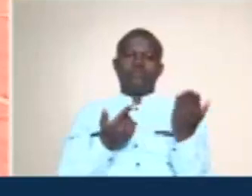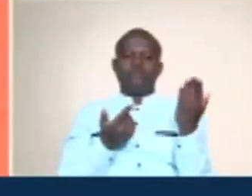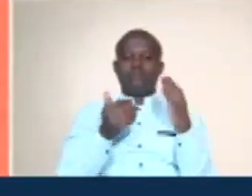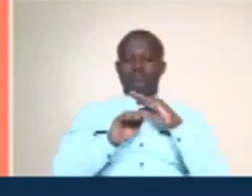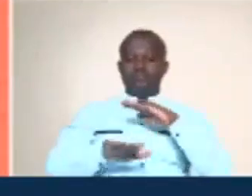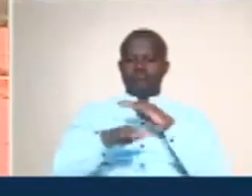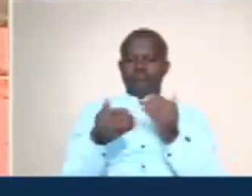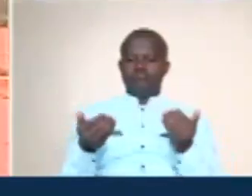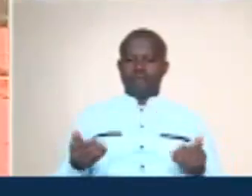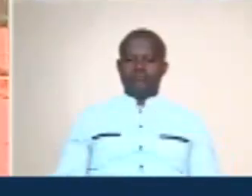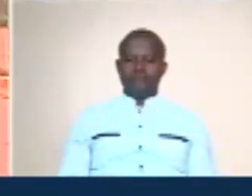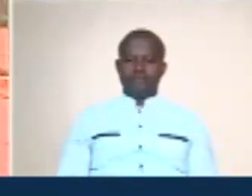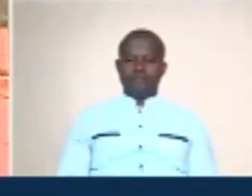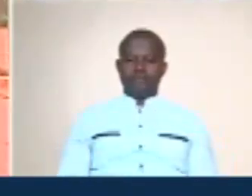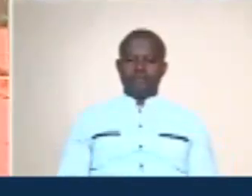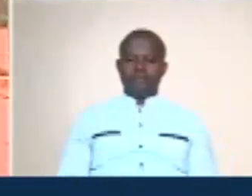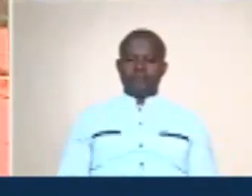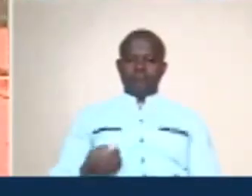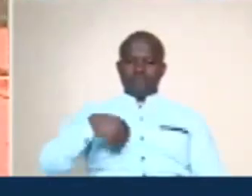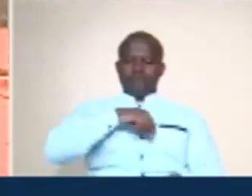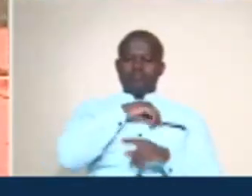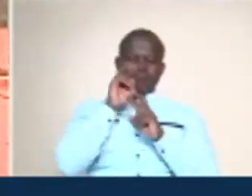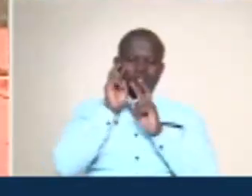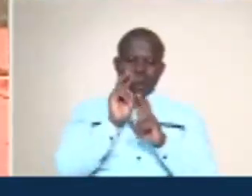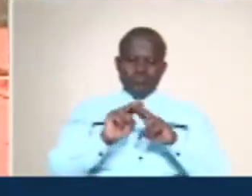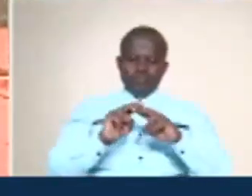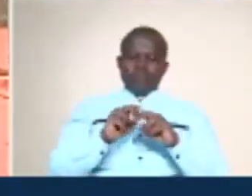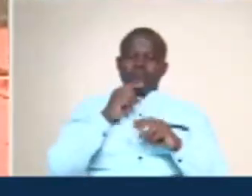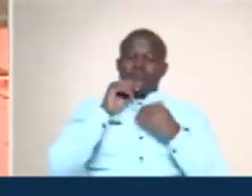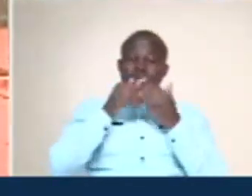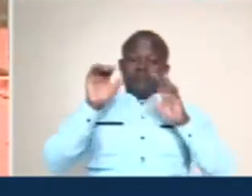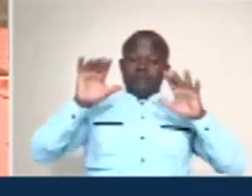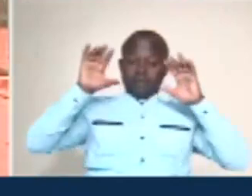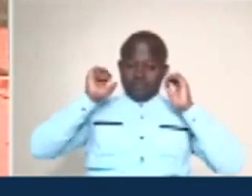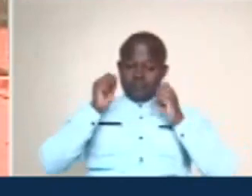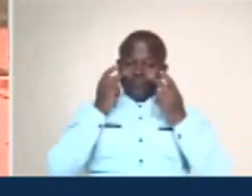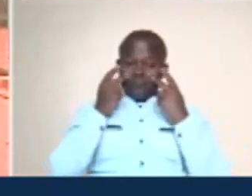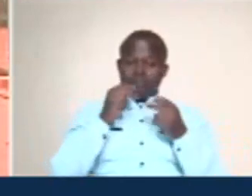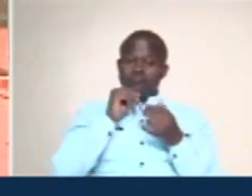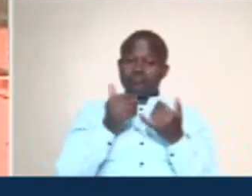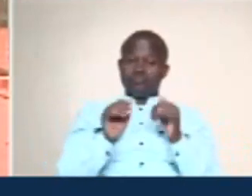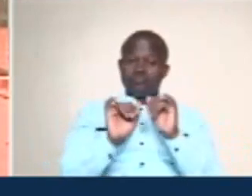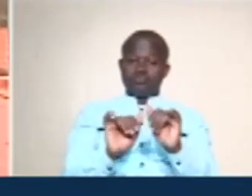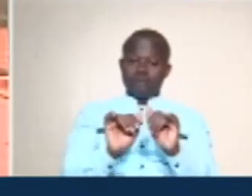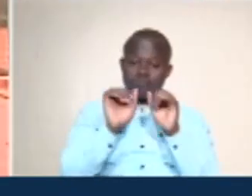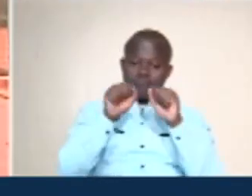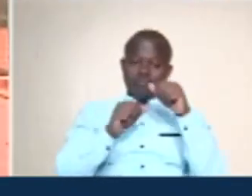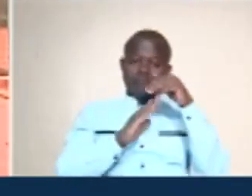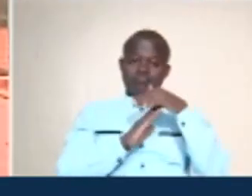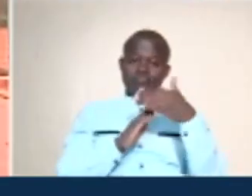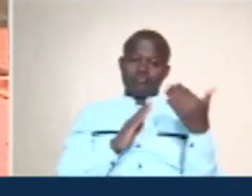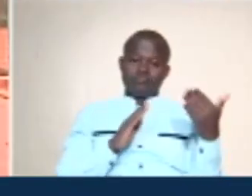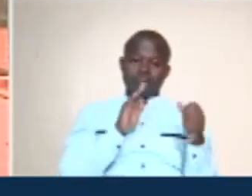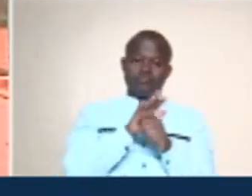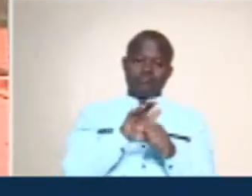bwana so naricaye ndareba nindi tayaringa nkabona nta mwana nsize inyuma ushobora kunsimbura